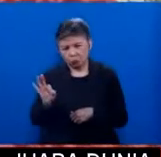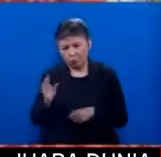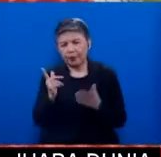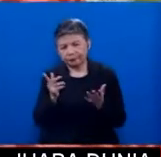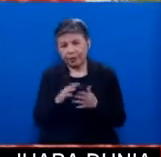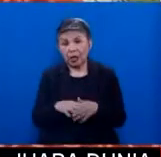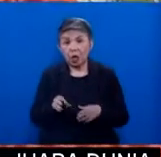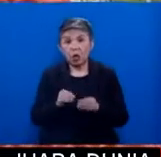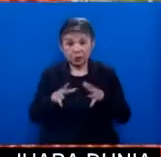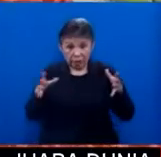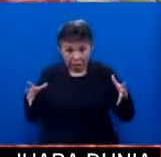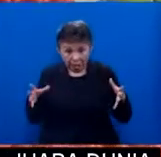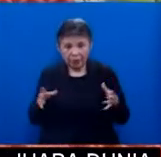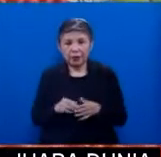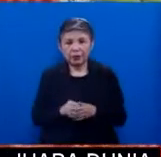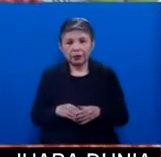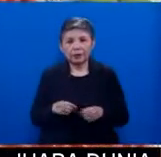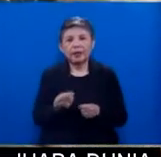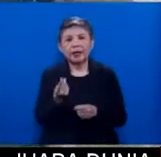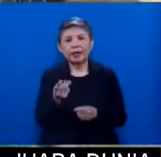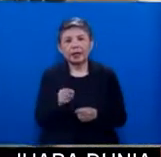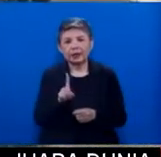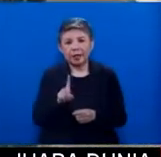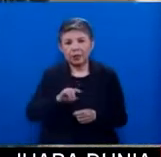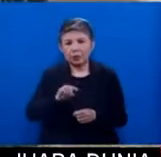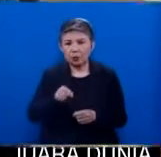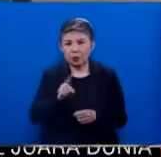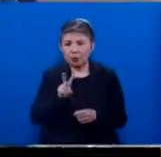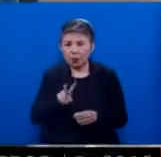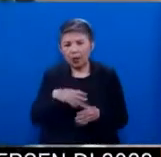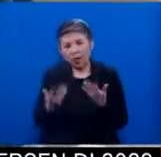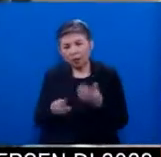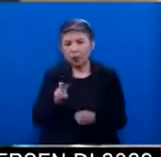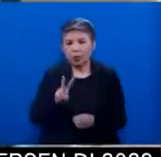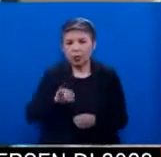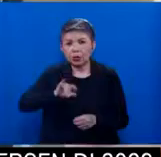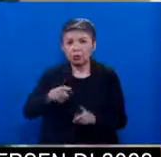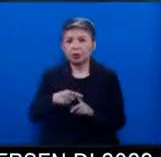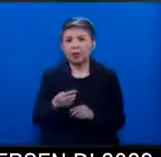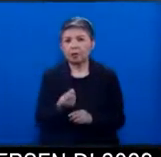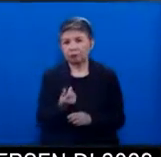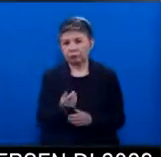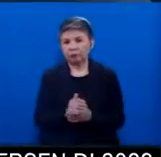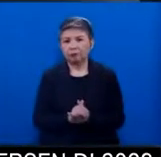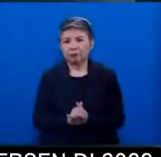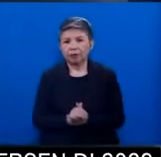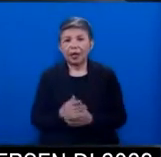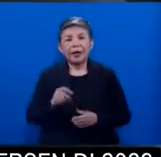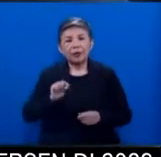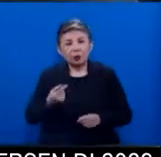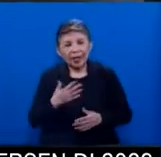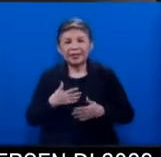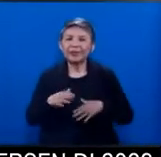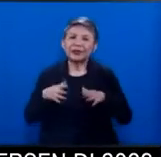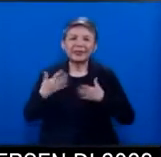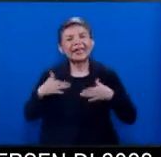Rp200.000 hingga Rp250.000. Sementara untuk yang dewasa, dibanderol seharga 1,2 hingga 2 juta rupiah. Dulunya cuma pelihara, kita memang